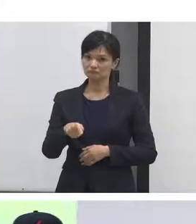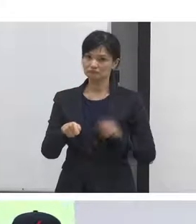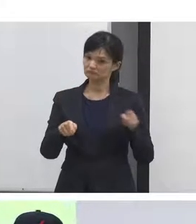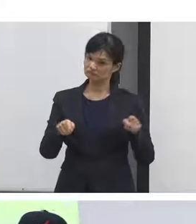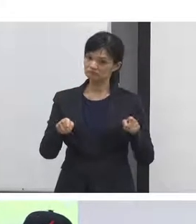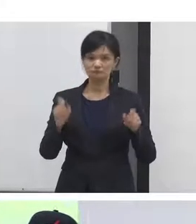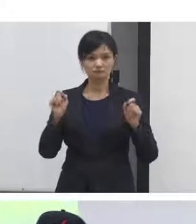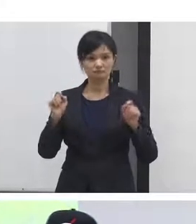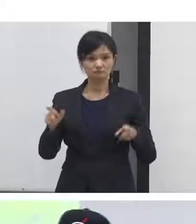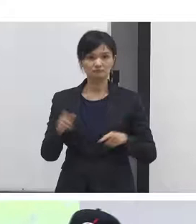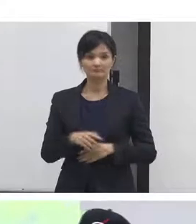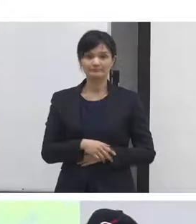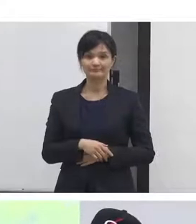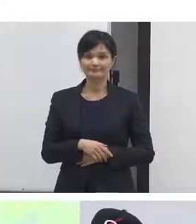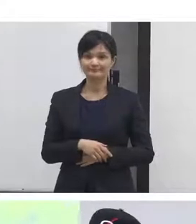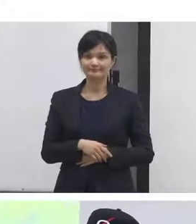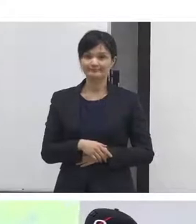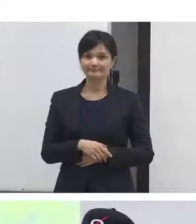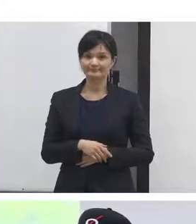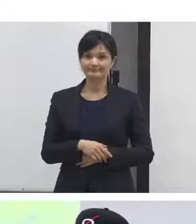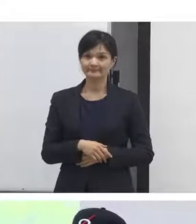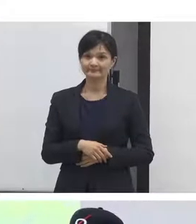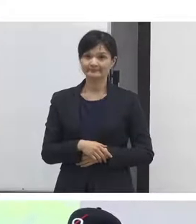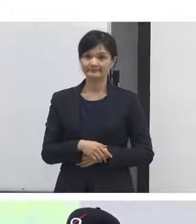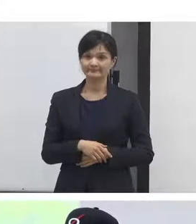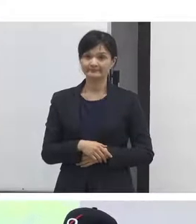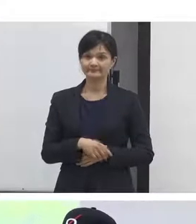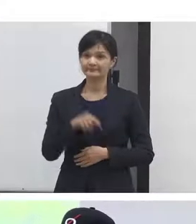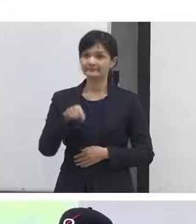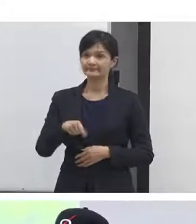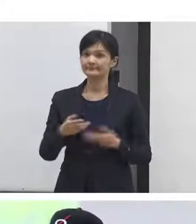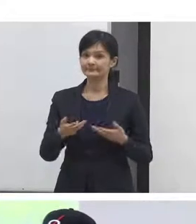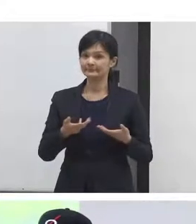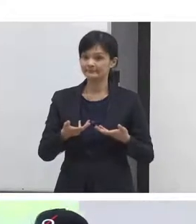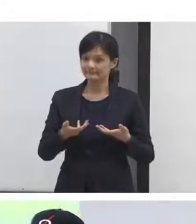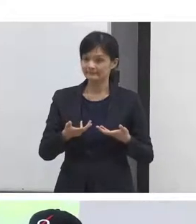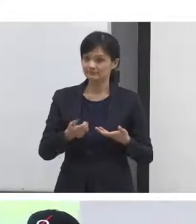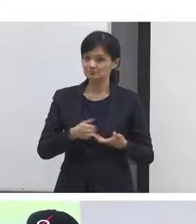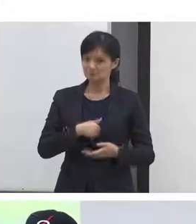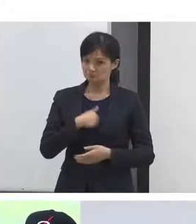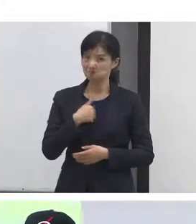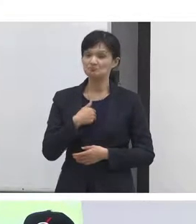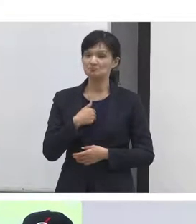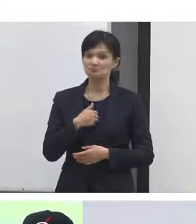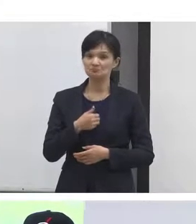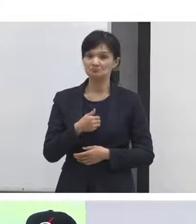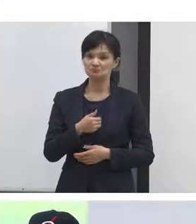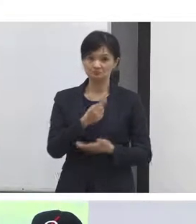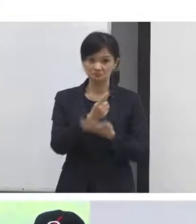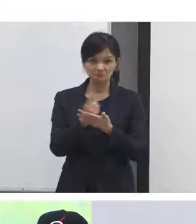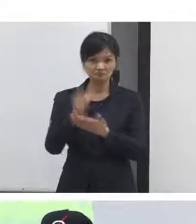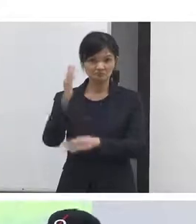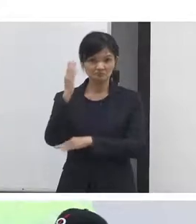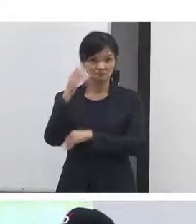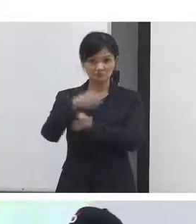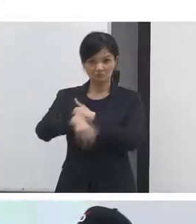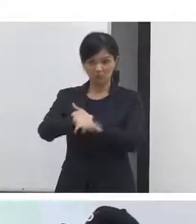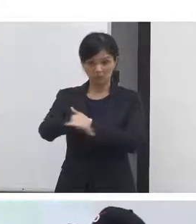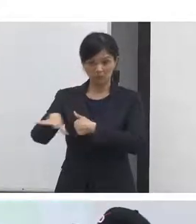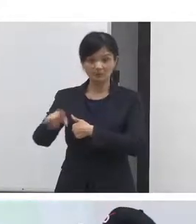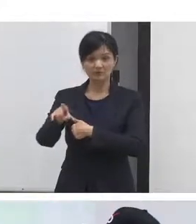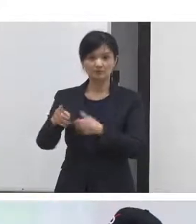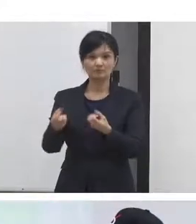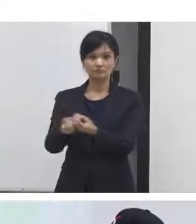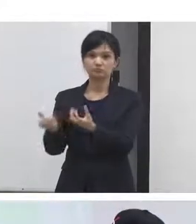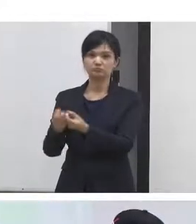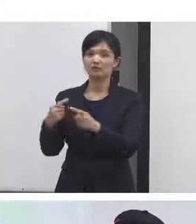认知其实有很大的落差存在，但是这件事情真真实实的在很多的政府单位里面发生。那